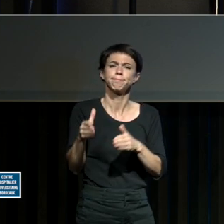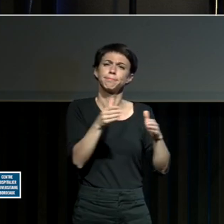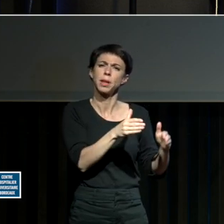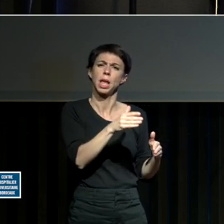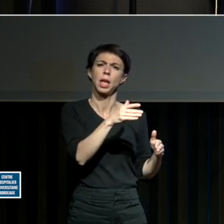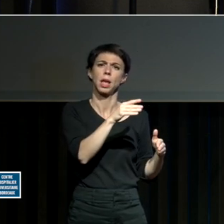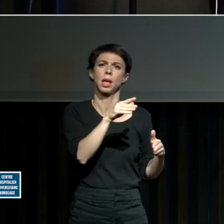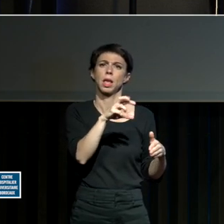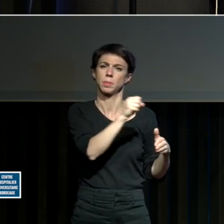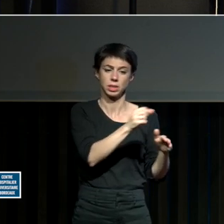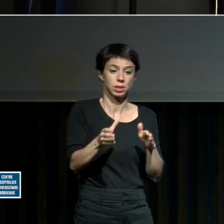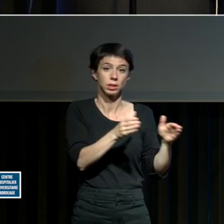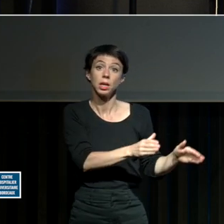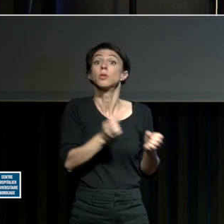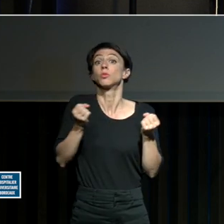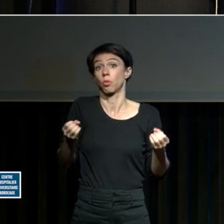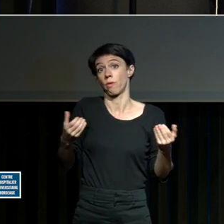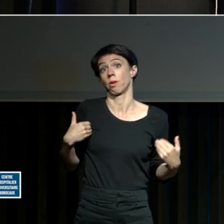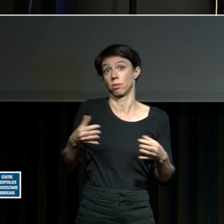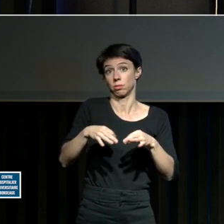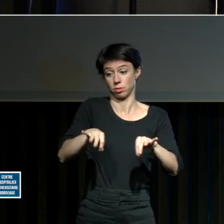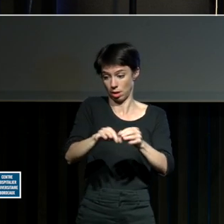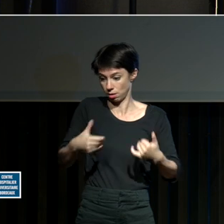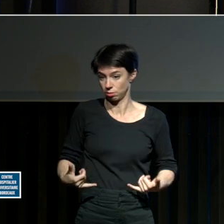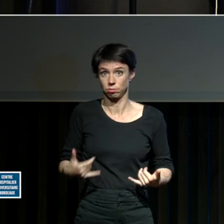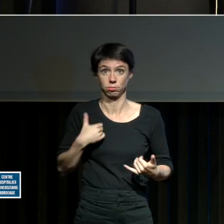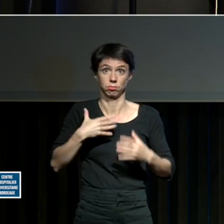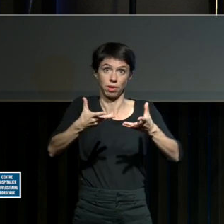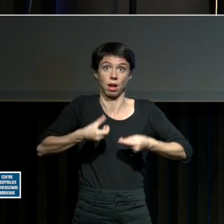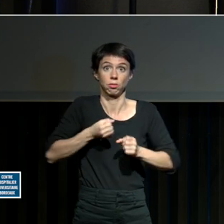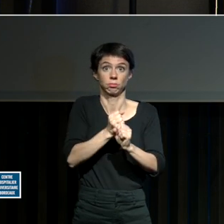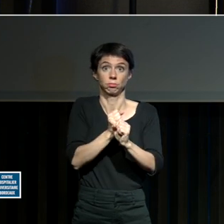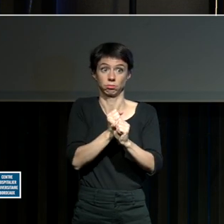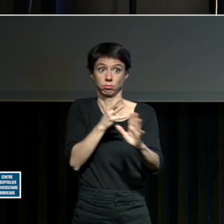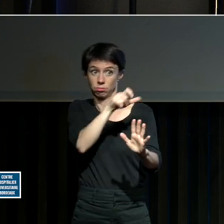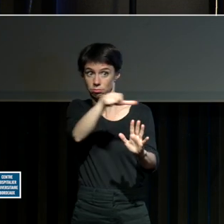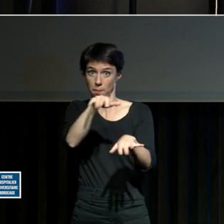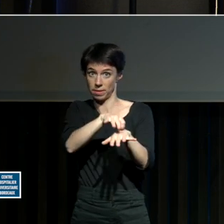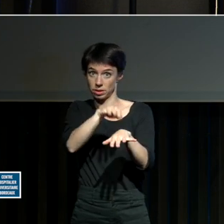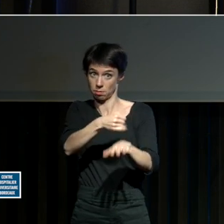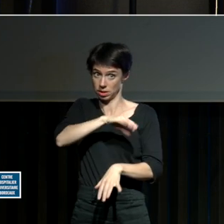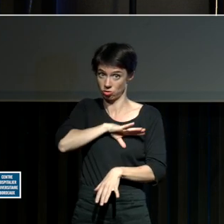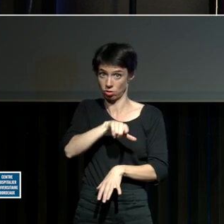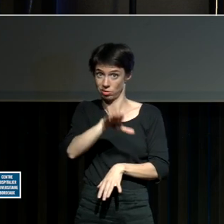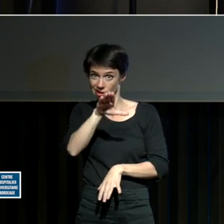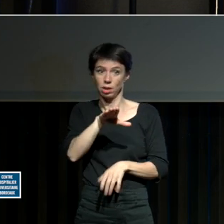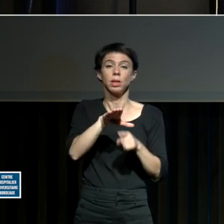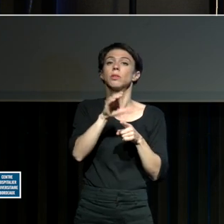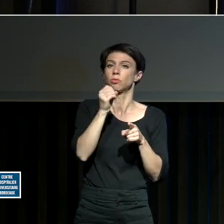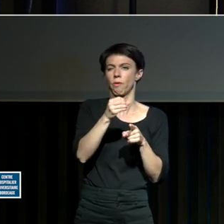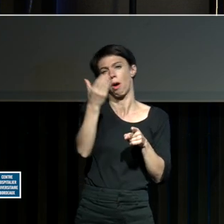à la demande et l'origine, l'objet à la demande de la prise en charge, ça va plus concerner